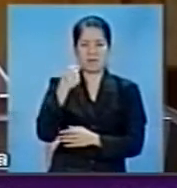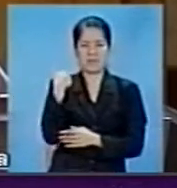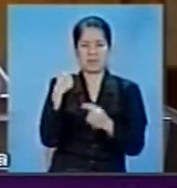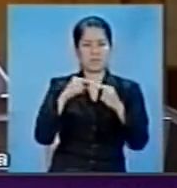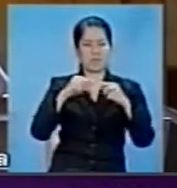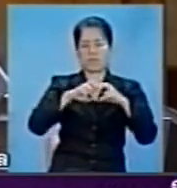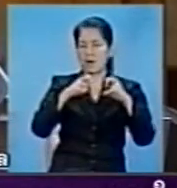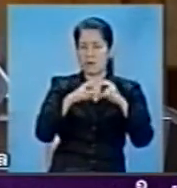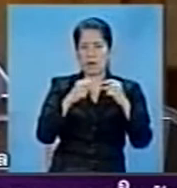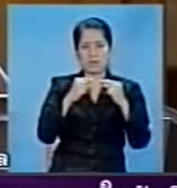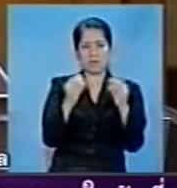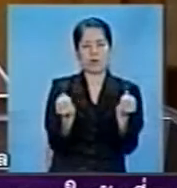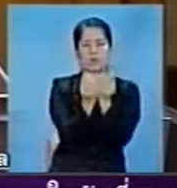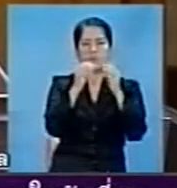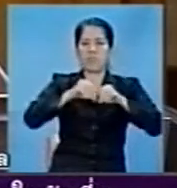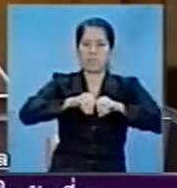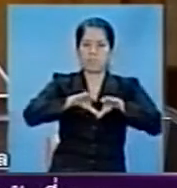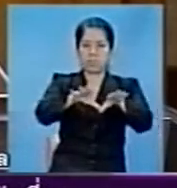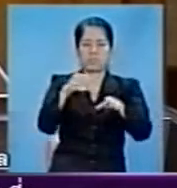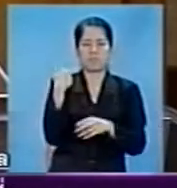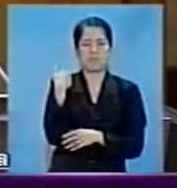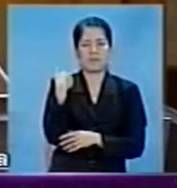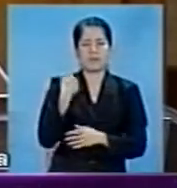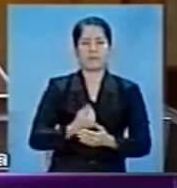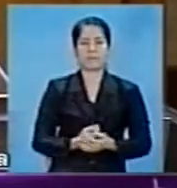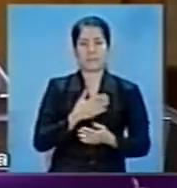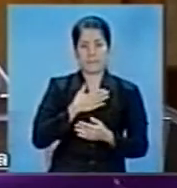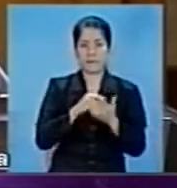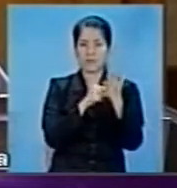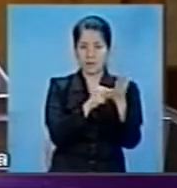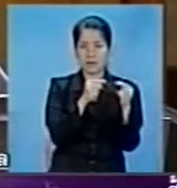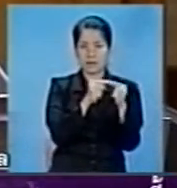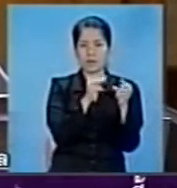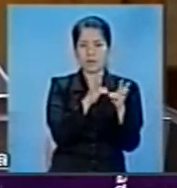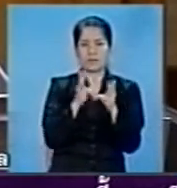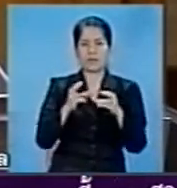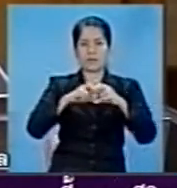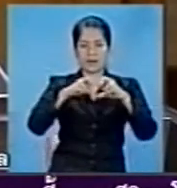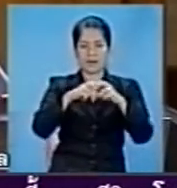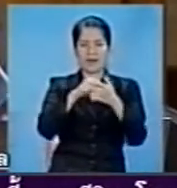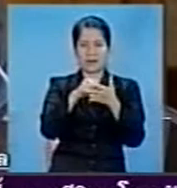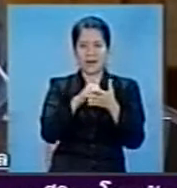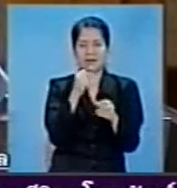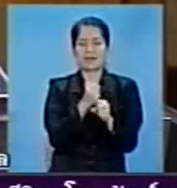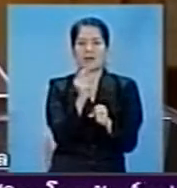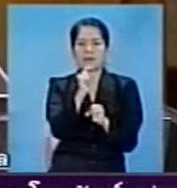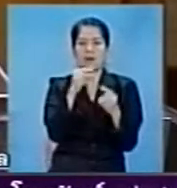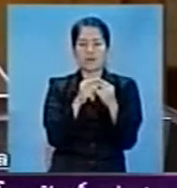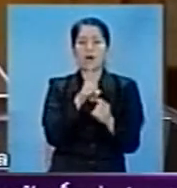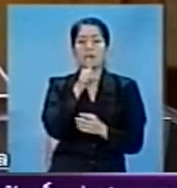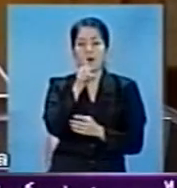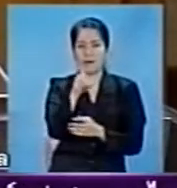ลามออกไปสู่ท้องถนนอีกผมก็เสนอทางออกว่าทำประชามติสิ